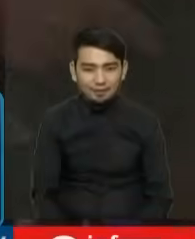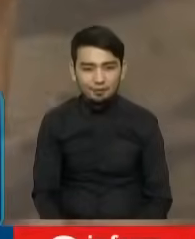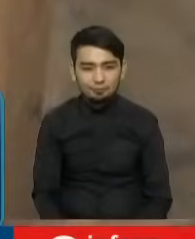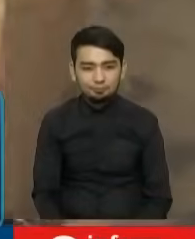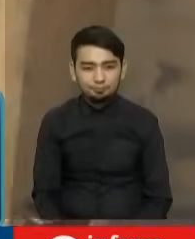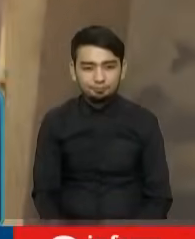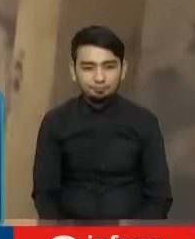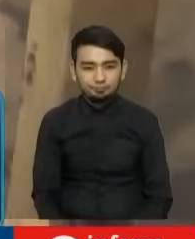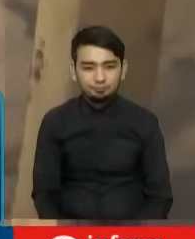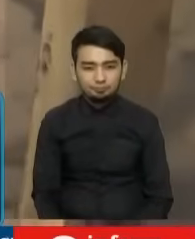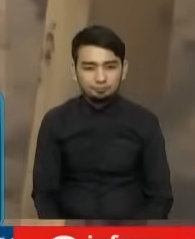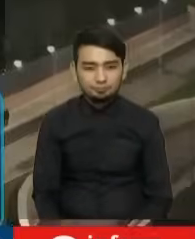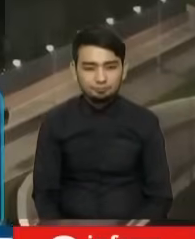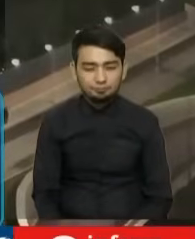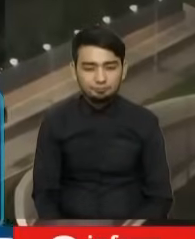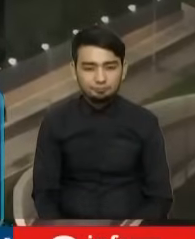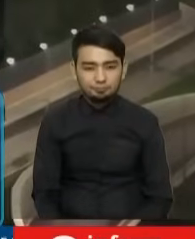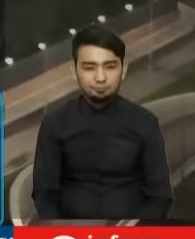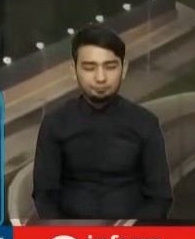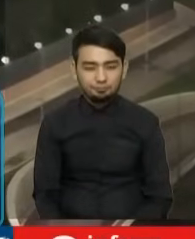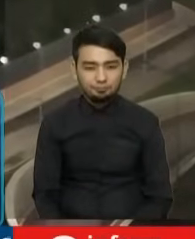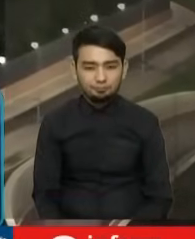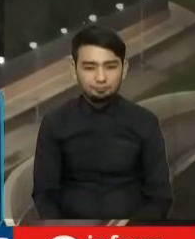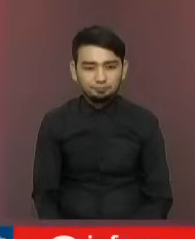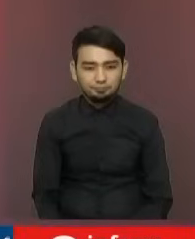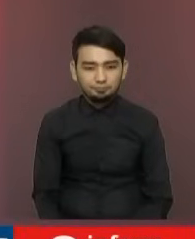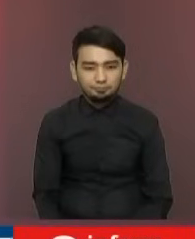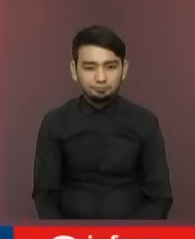Амангельдинов, Арман Сарсембаев и Влад Шишко. Информбюро.